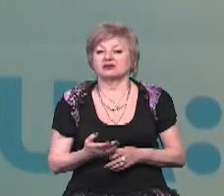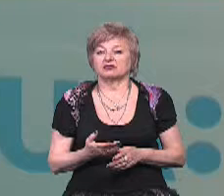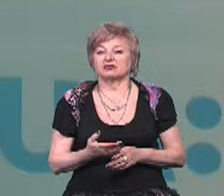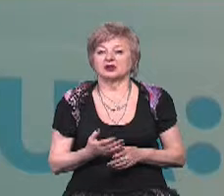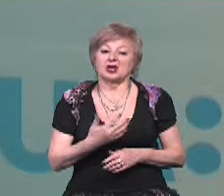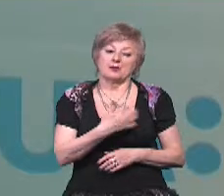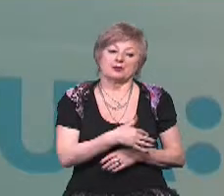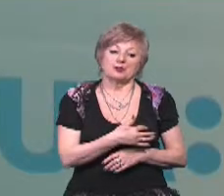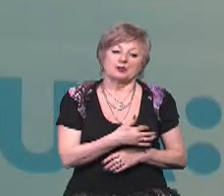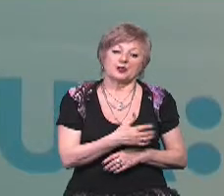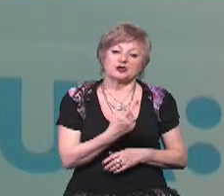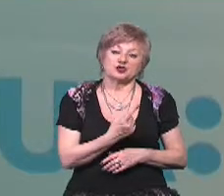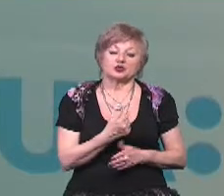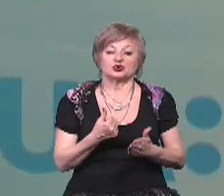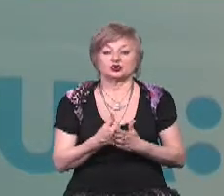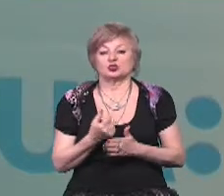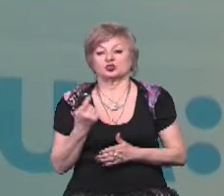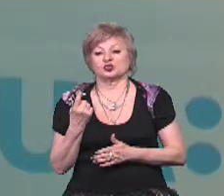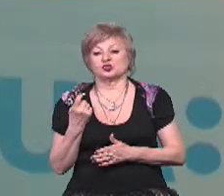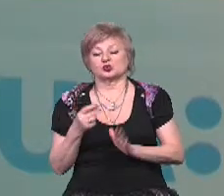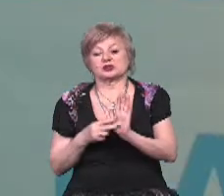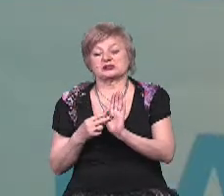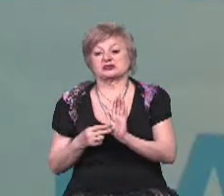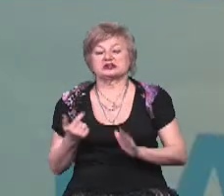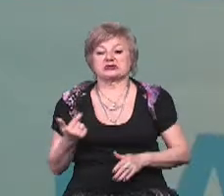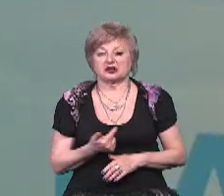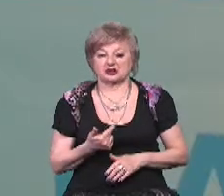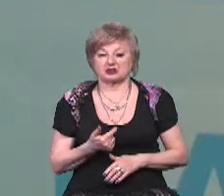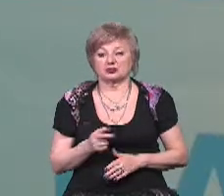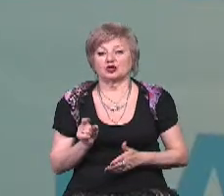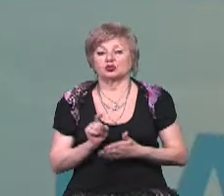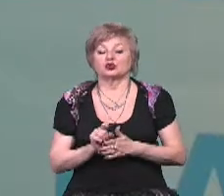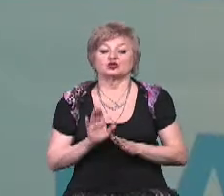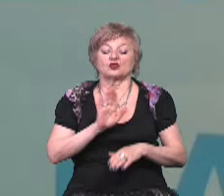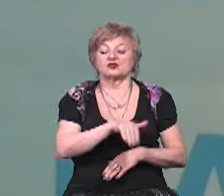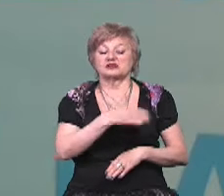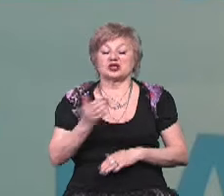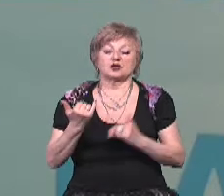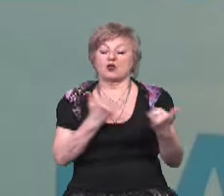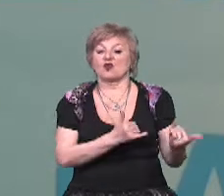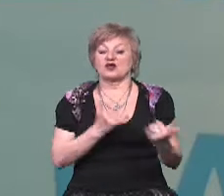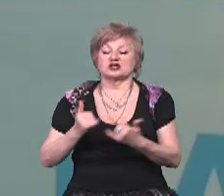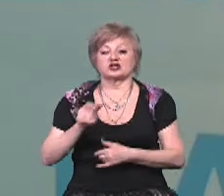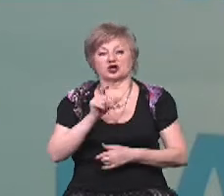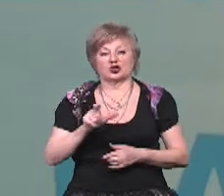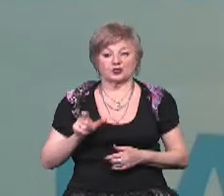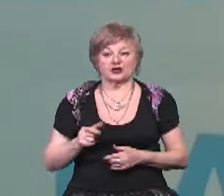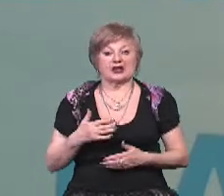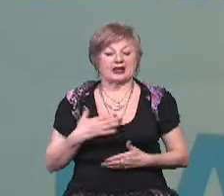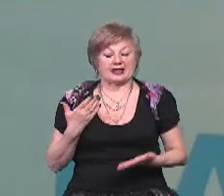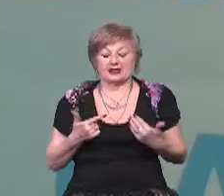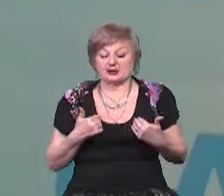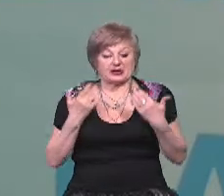від 51 до 170 гривень. Повинна бути взаємоповага між людьми. Якщо ми не знаємо якихось законів